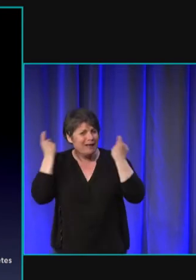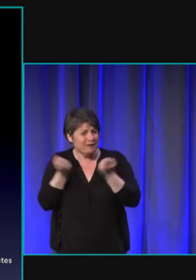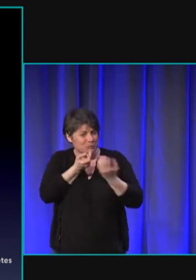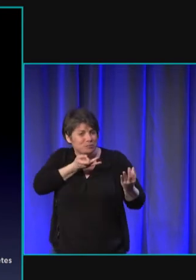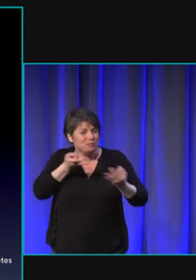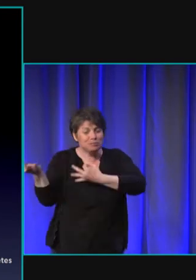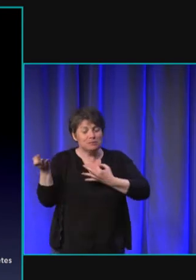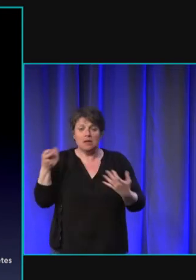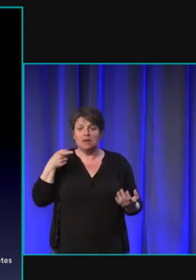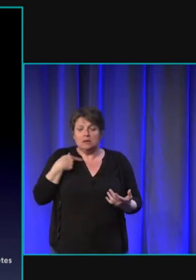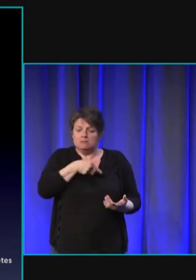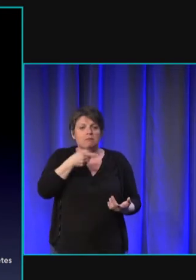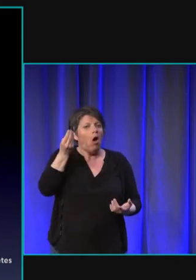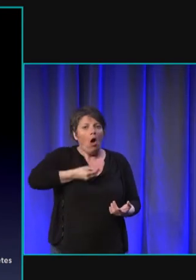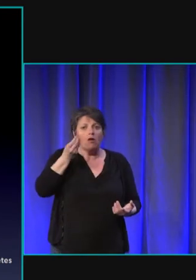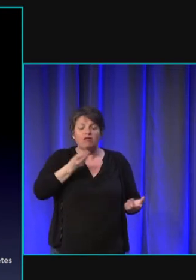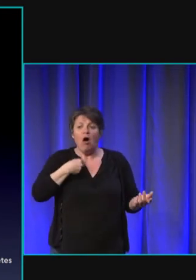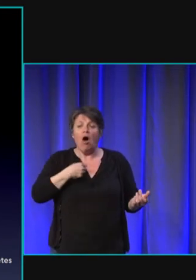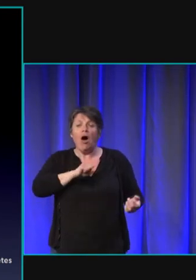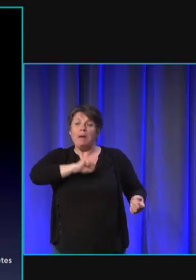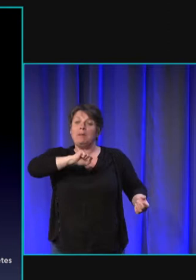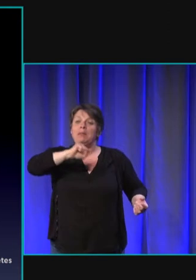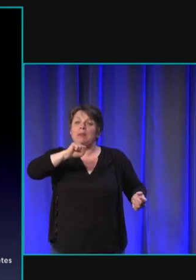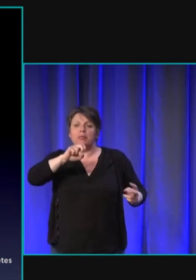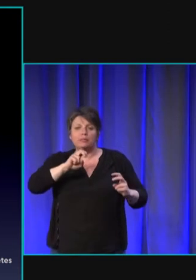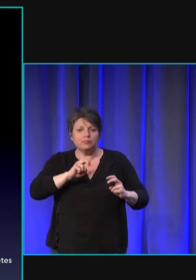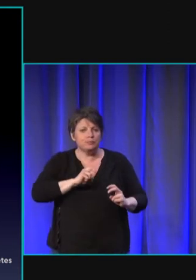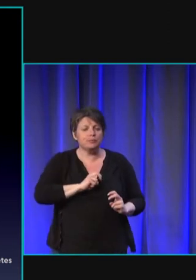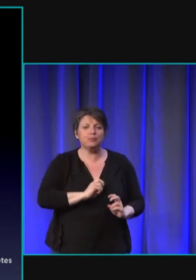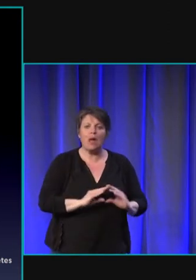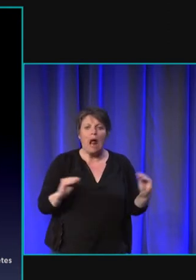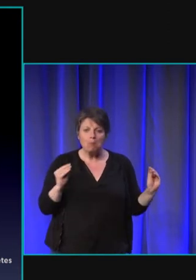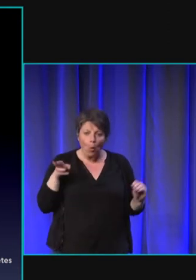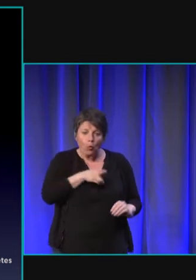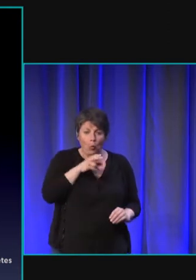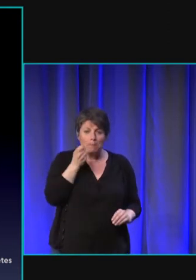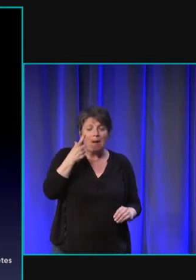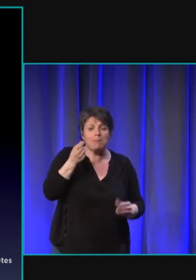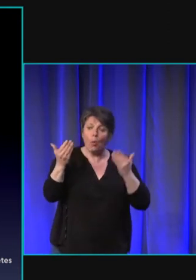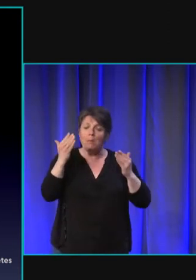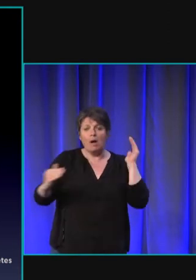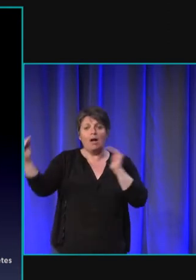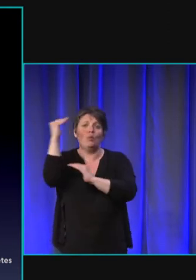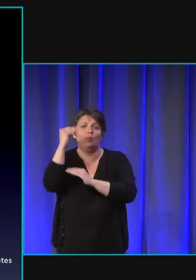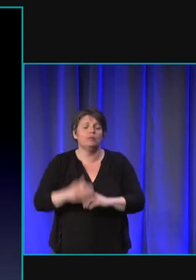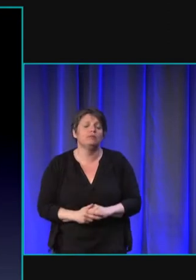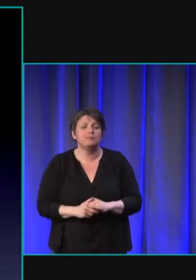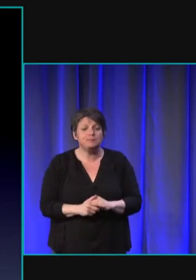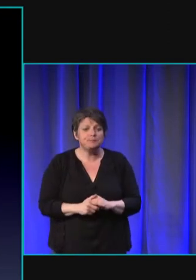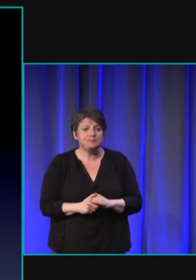ralentit de façon expresse chez les enfants par rapport à leurs aînés.